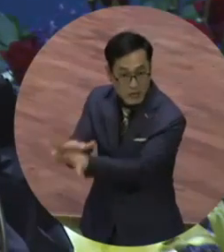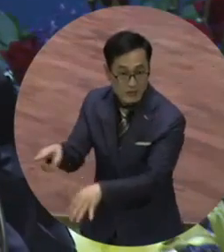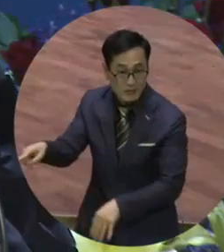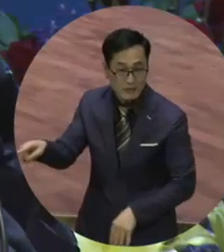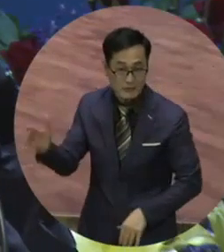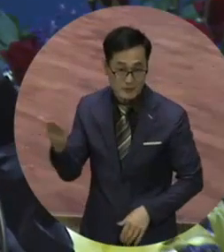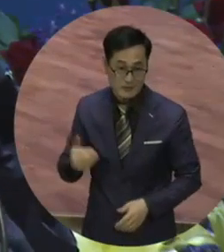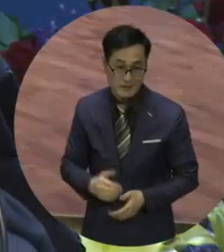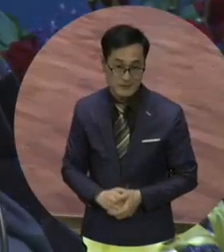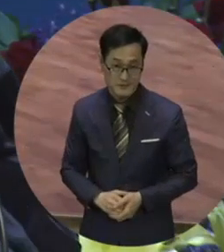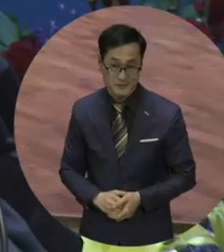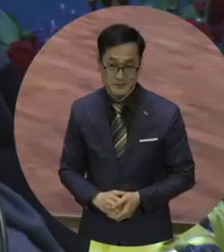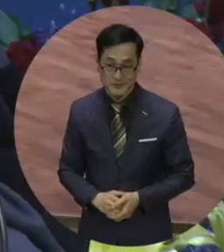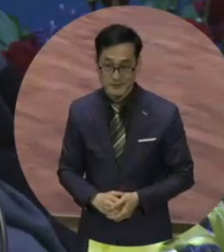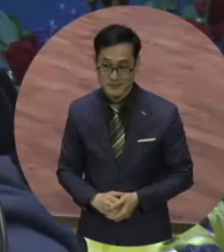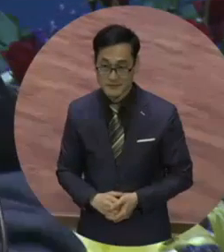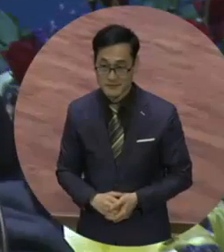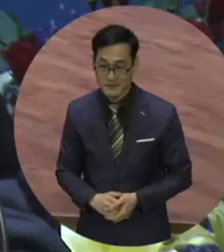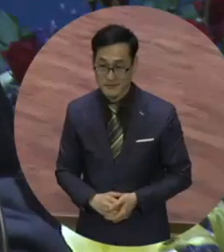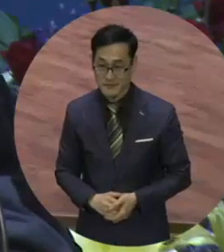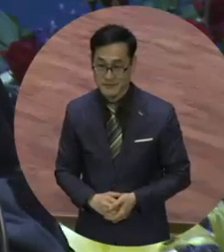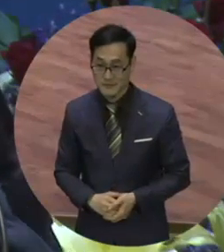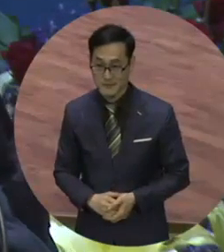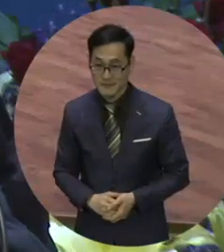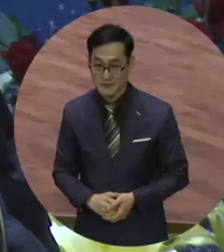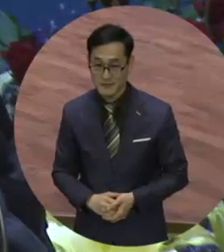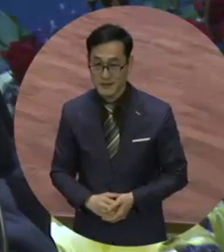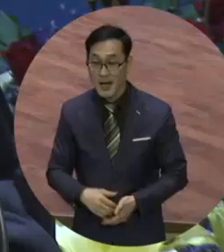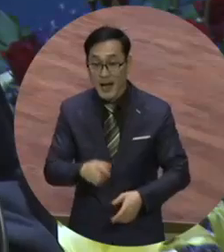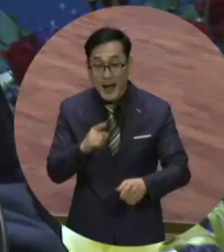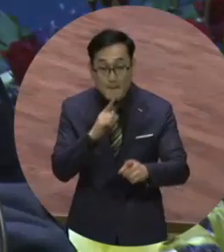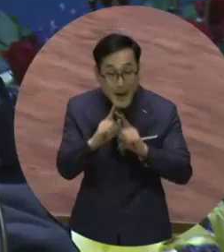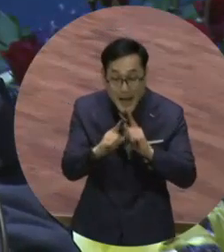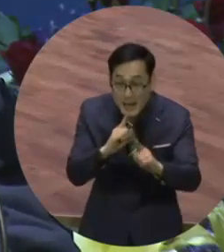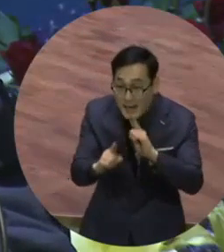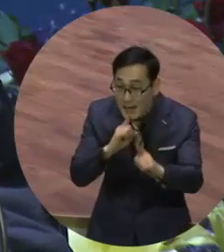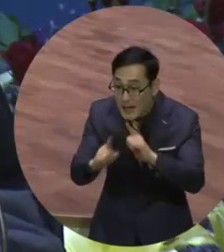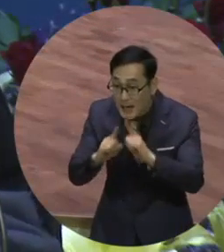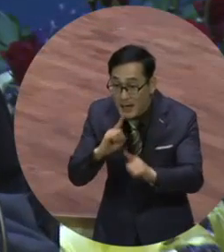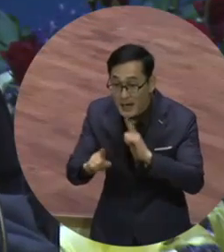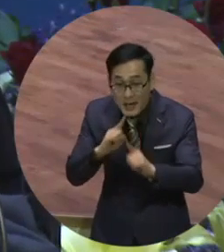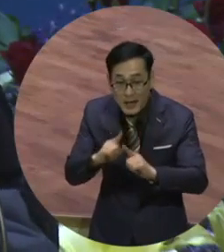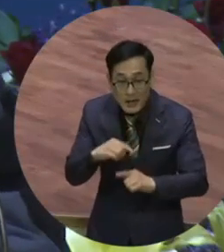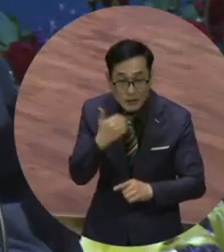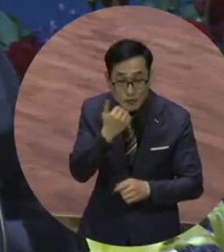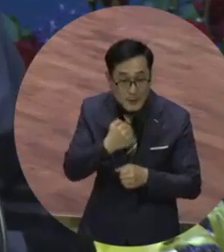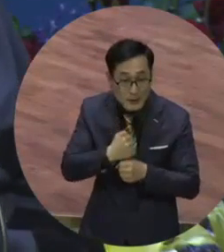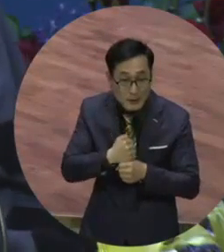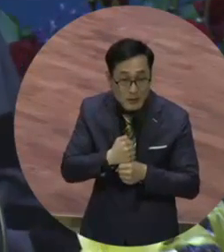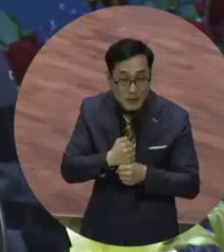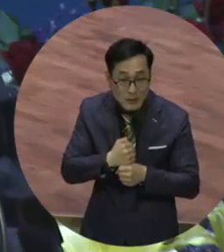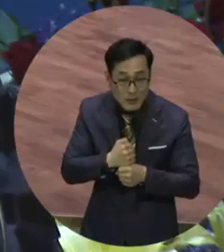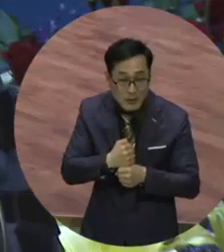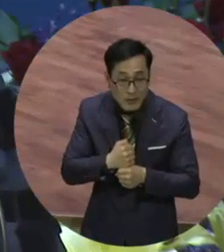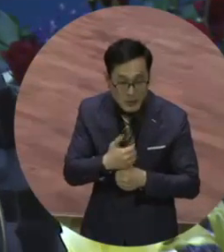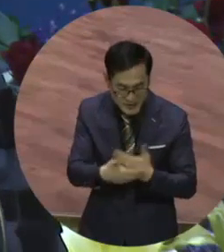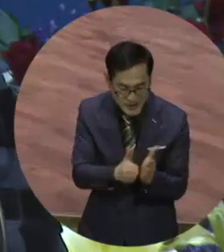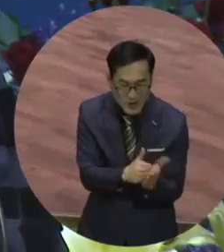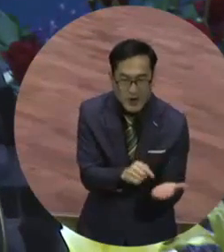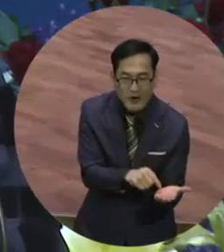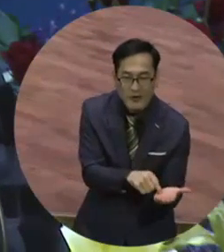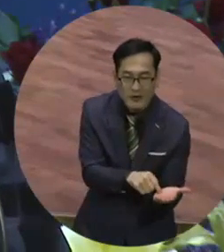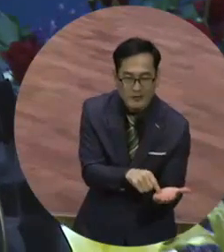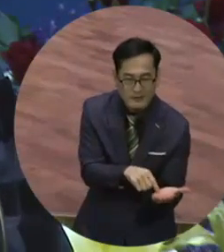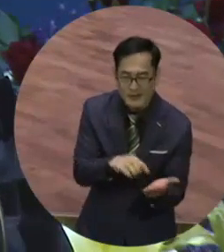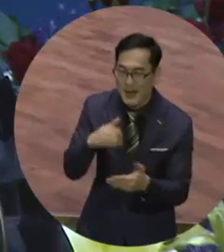만들었어요? 태국말 누가 만들고 일본말 누가 영어 누가 만들고 러시아말 누가 만들었어요? 없어요. 성경에만 나와 있어요. 바벨탑